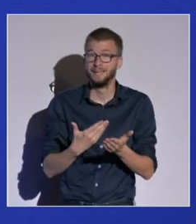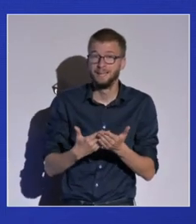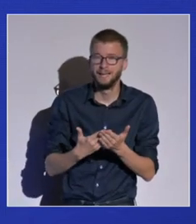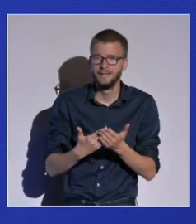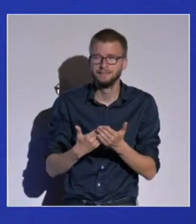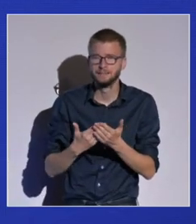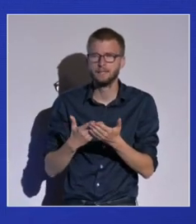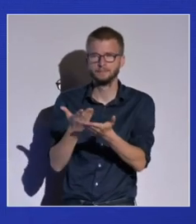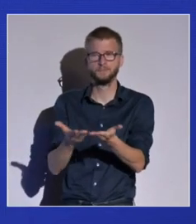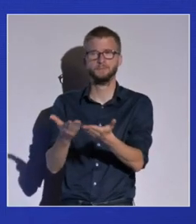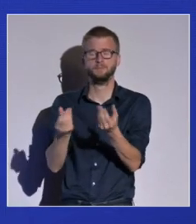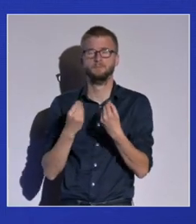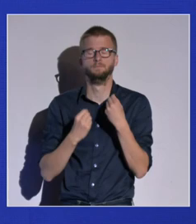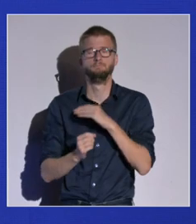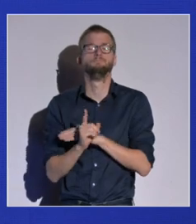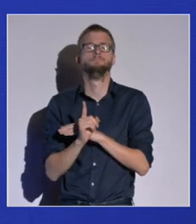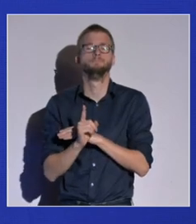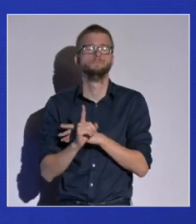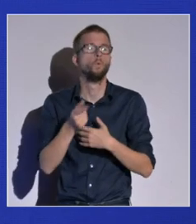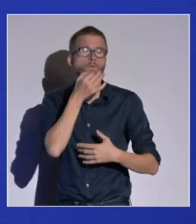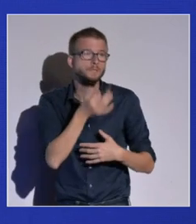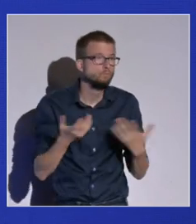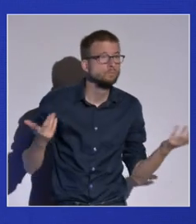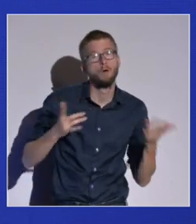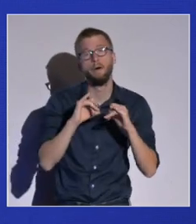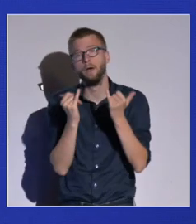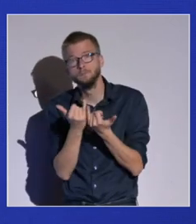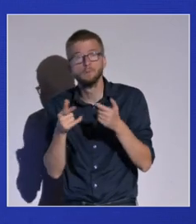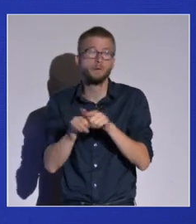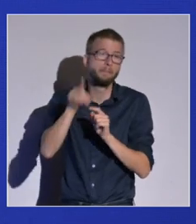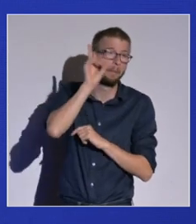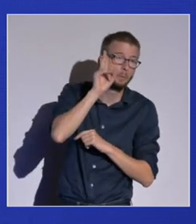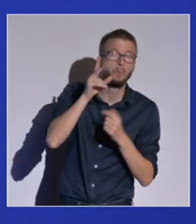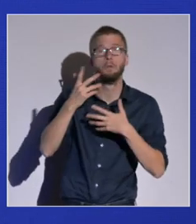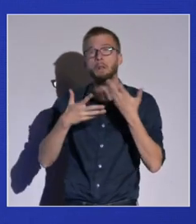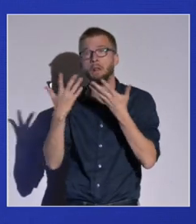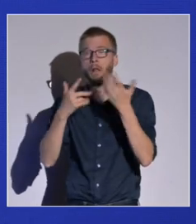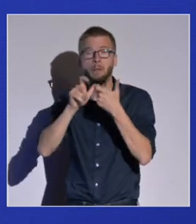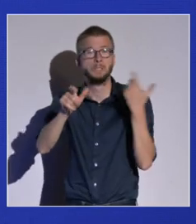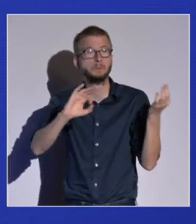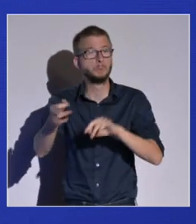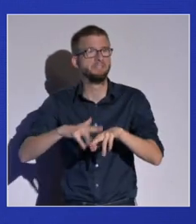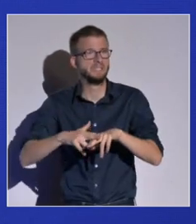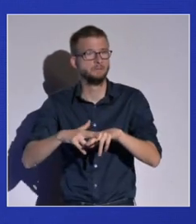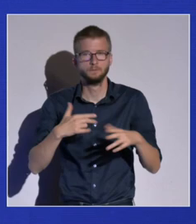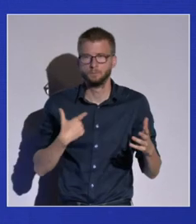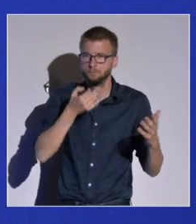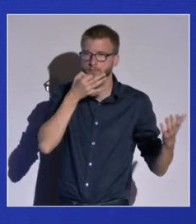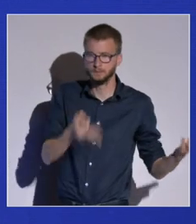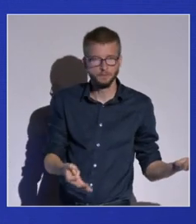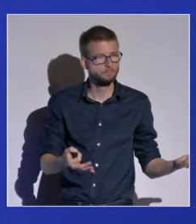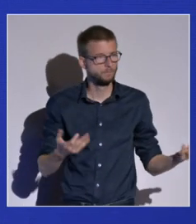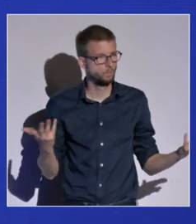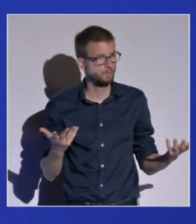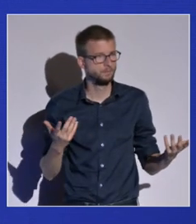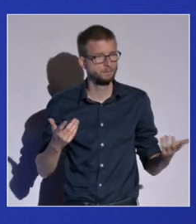troublant. Et alors on se dit « Bon, c'est une réunion, comme d'habitude, va pas y avoir de suite. » Eh bien, moi je dis que désormais, on est